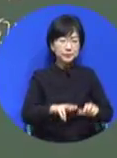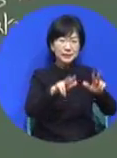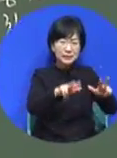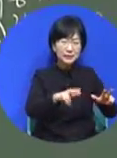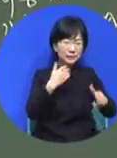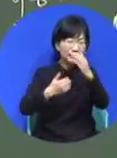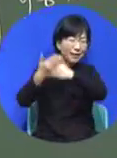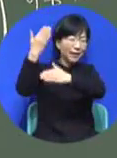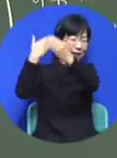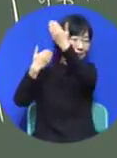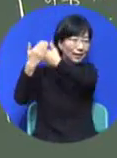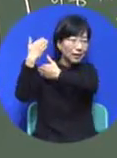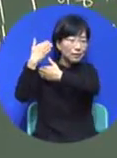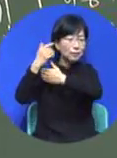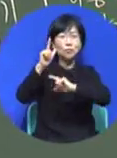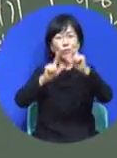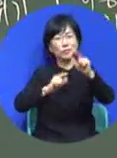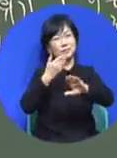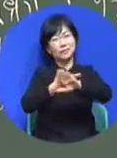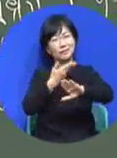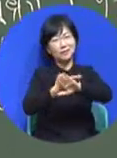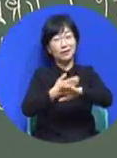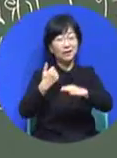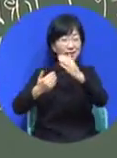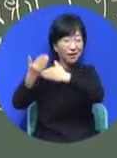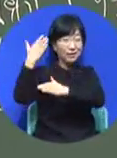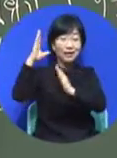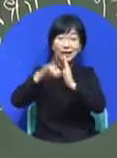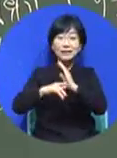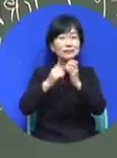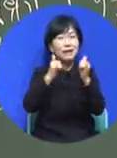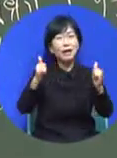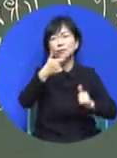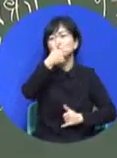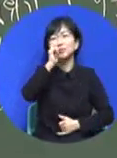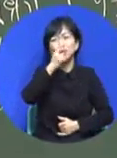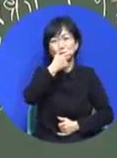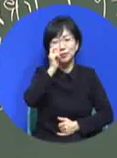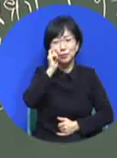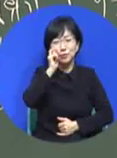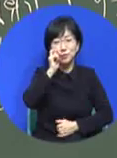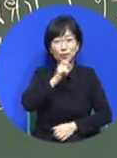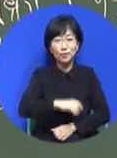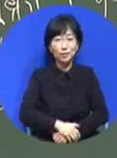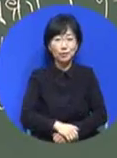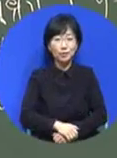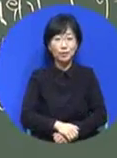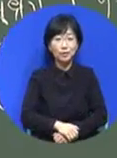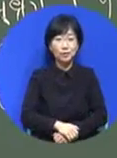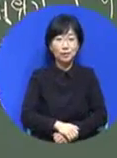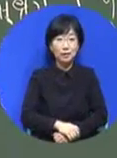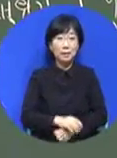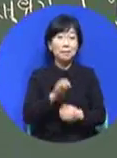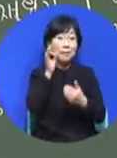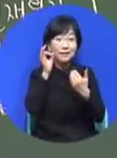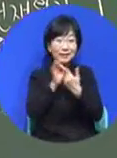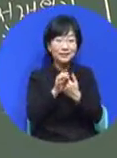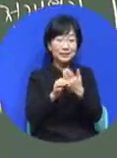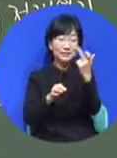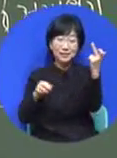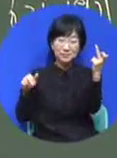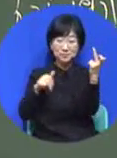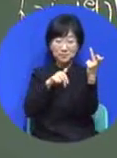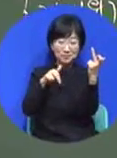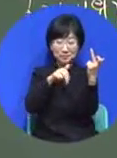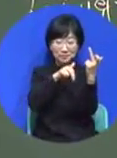사람이 없어요. You shouldn't compare that time to this time because back then there were no cars. And